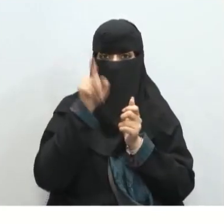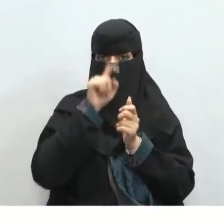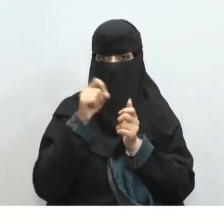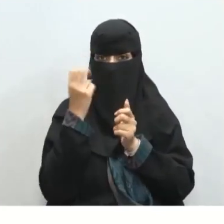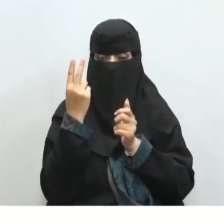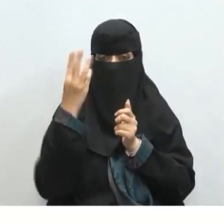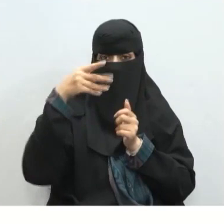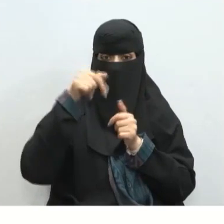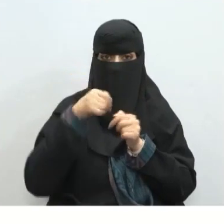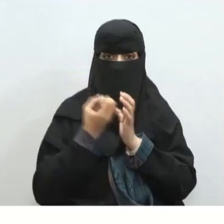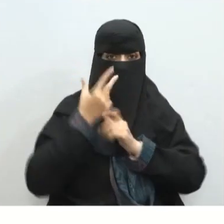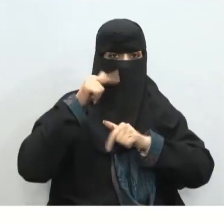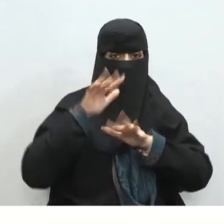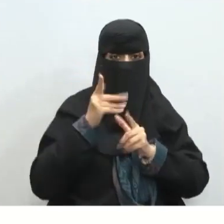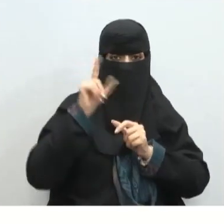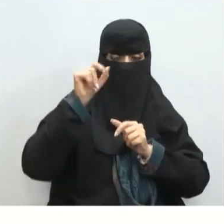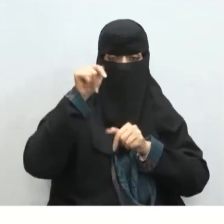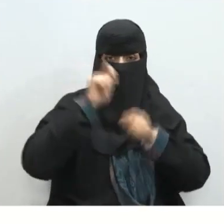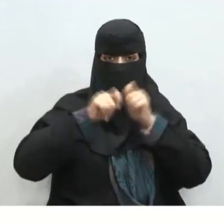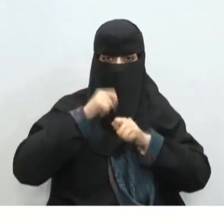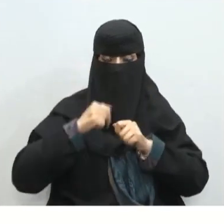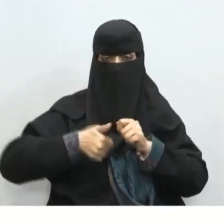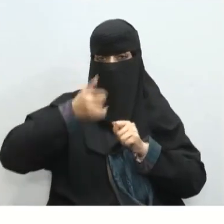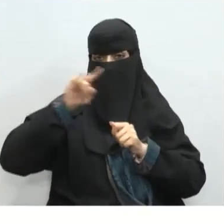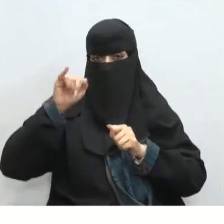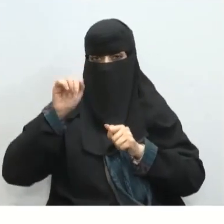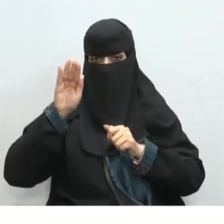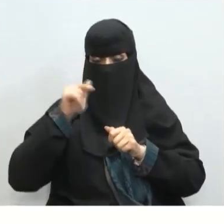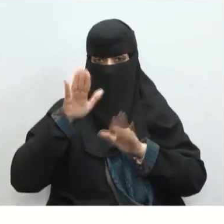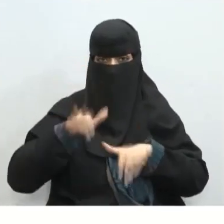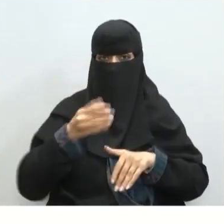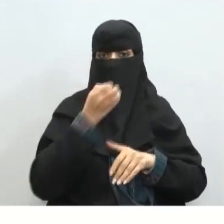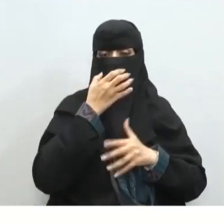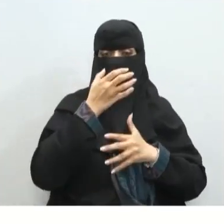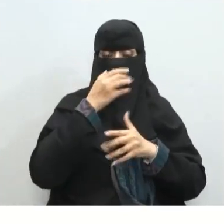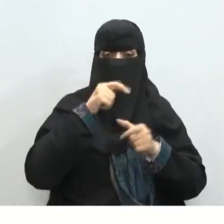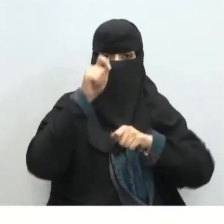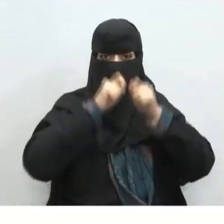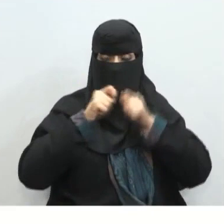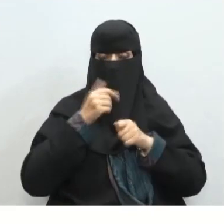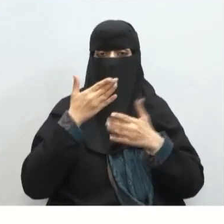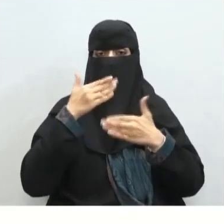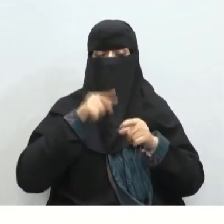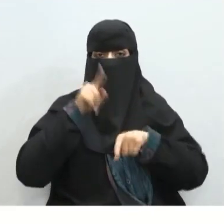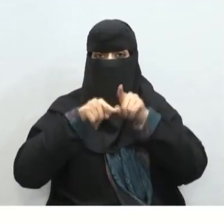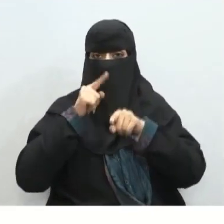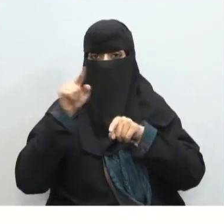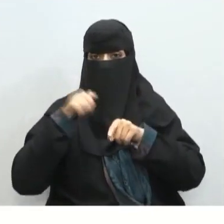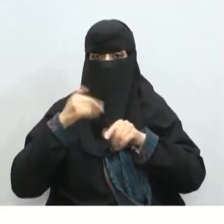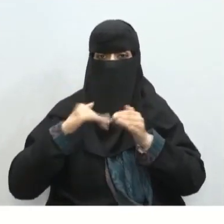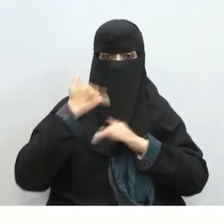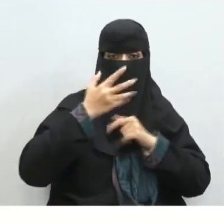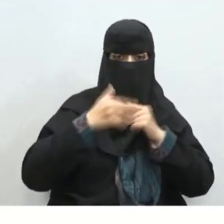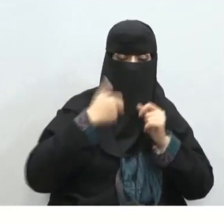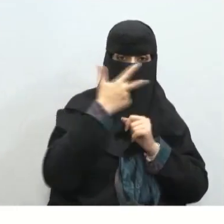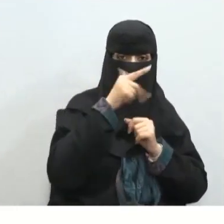استنتج واستنتج ما مزايا عمليات الايض عند وجود الاكسجين عمليات هوائيه مقارنه بعمليات الايض عند